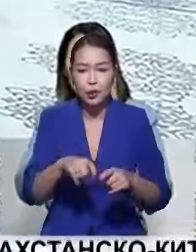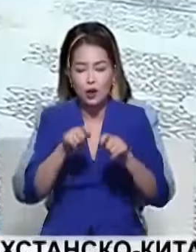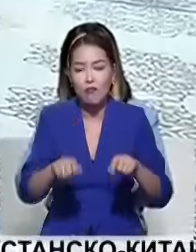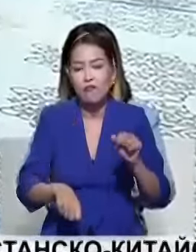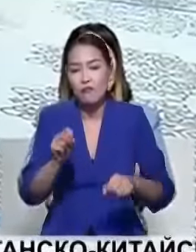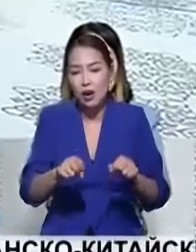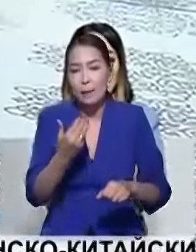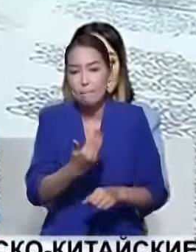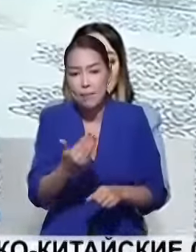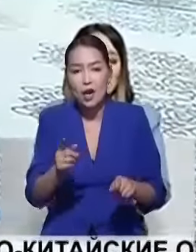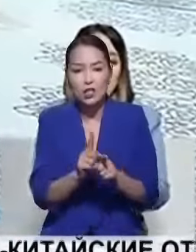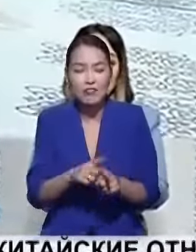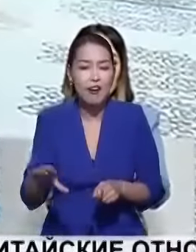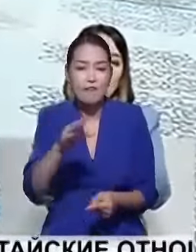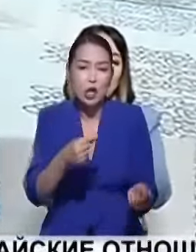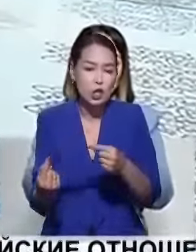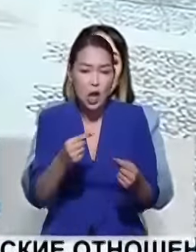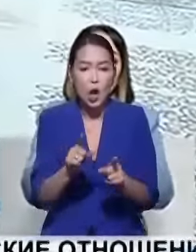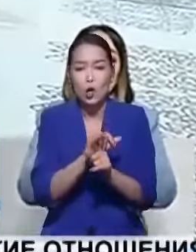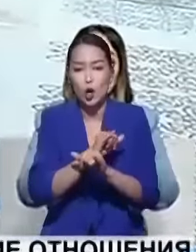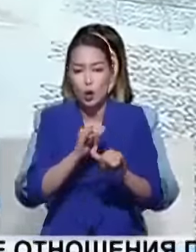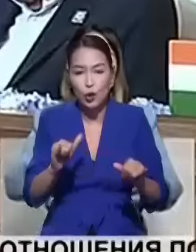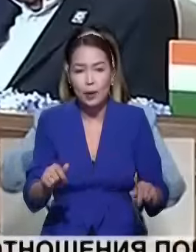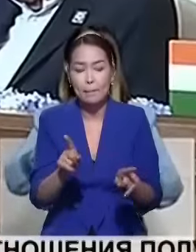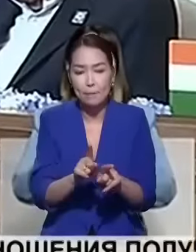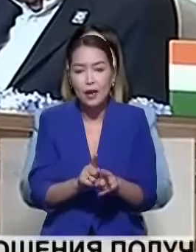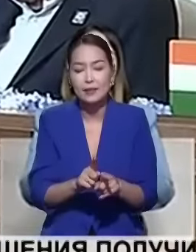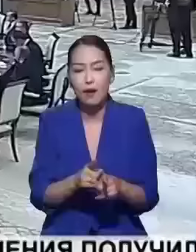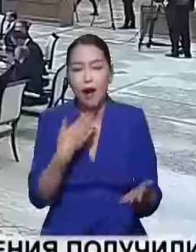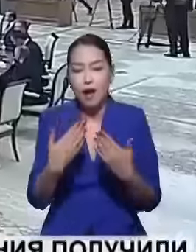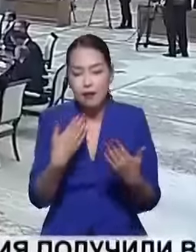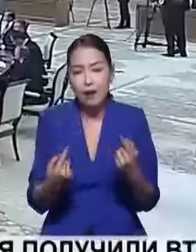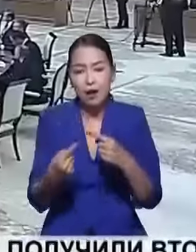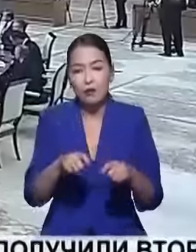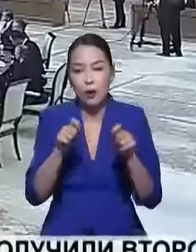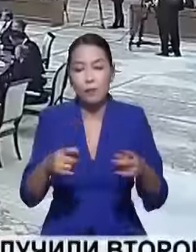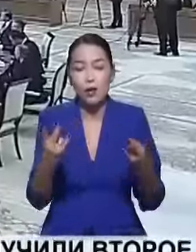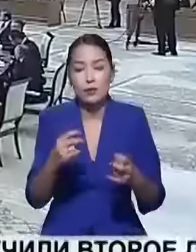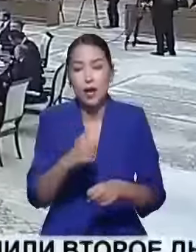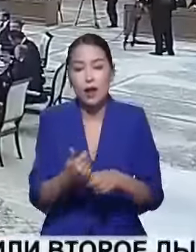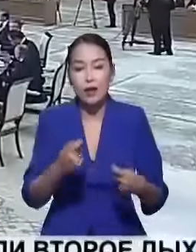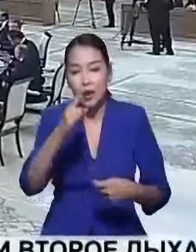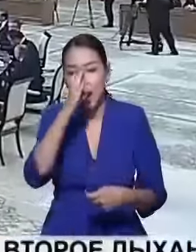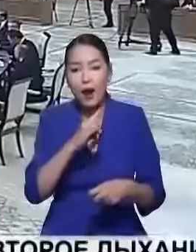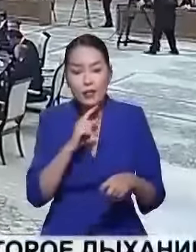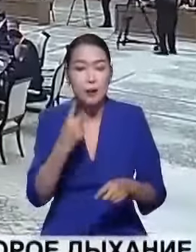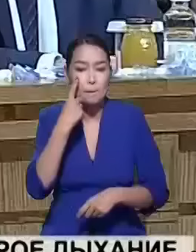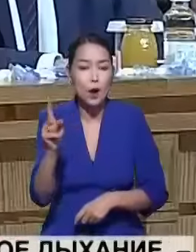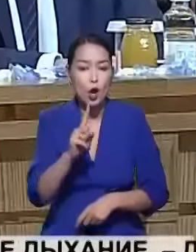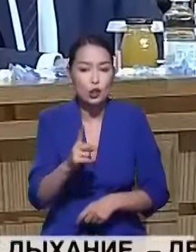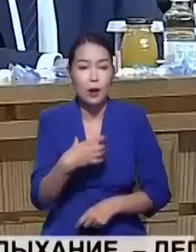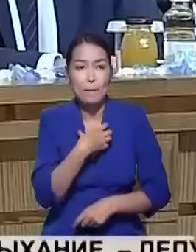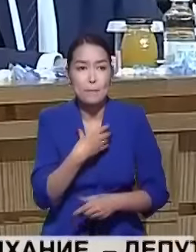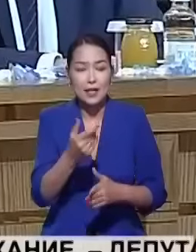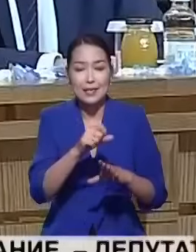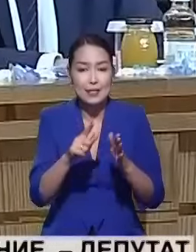возможности для ее всестороннего развития и более интенсивных контактов. Лидер Казахстана заявил о приверженности нашей